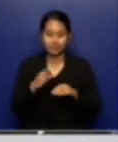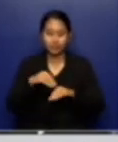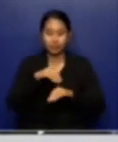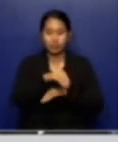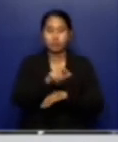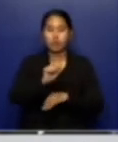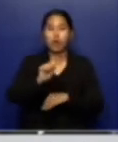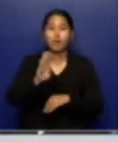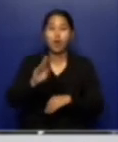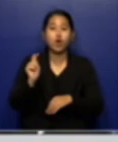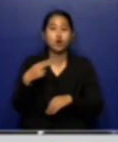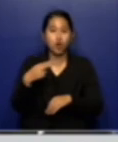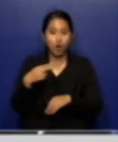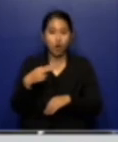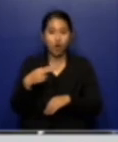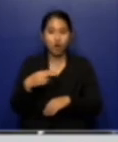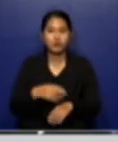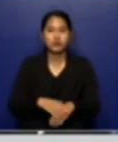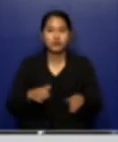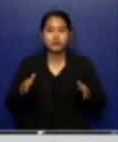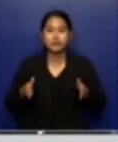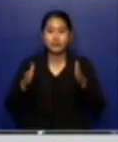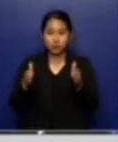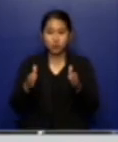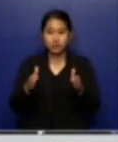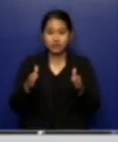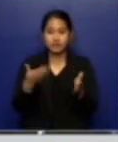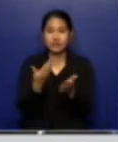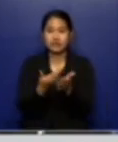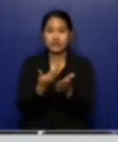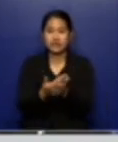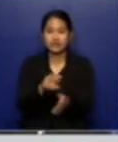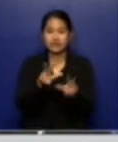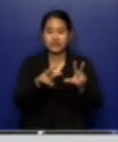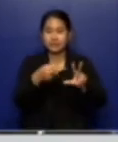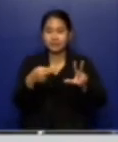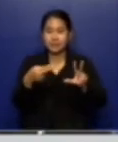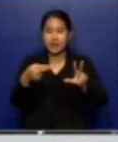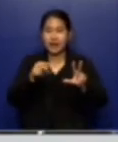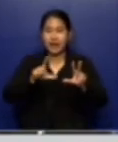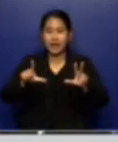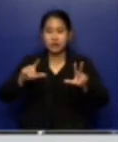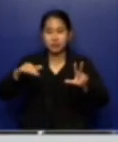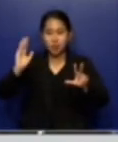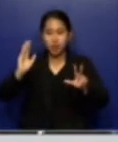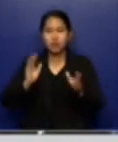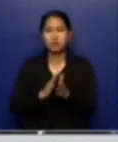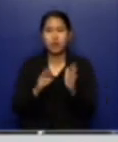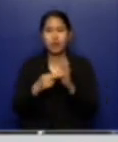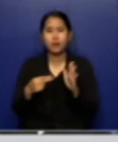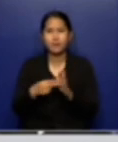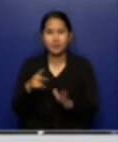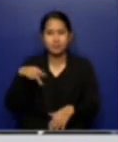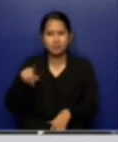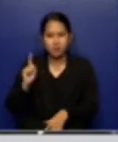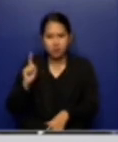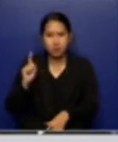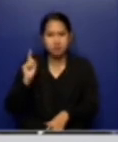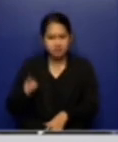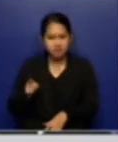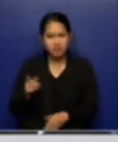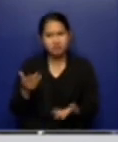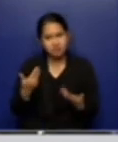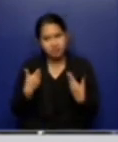องส่วนท้องถิ่น 7,000 กว่าสายทางอ่ะ 30,000 กว่าล้านน่ะมันเกิดประโยชน์มากน้อยเพียง